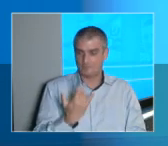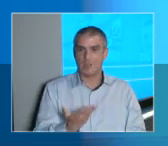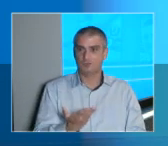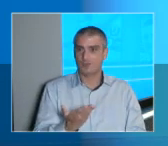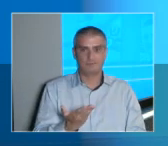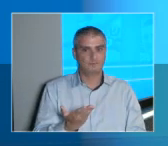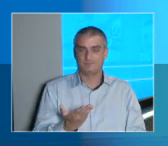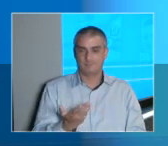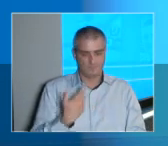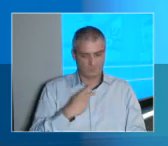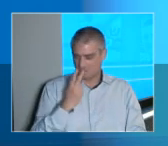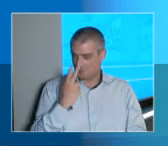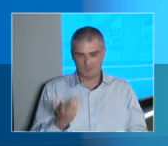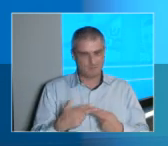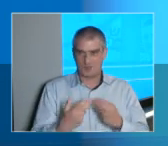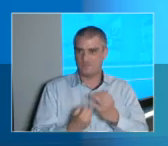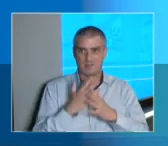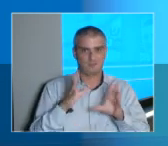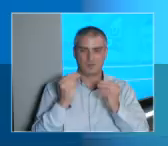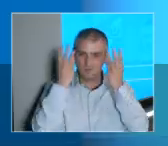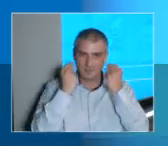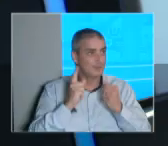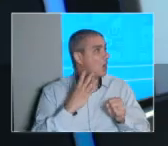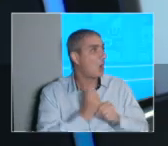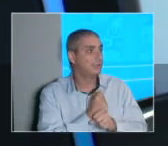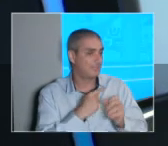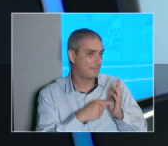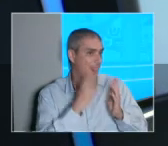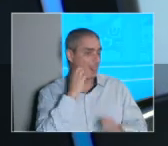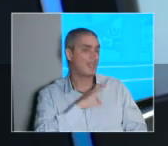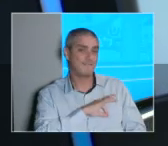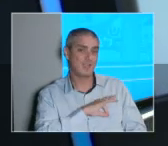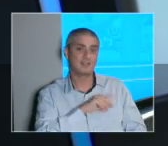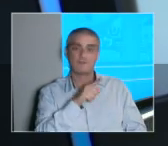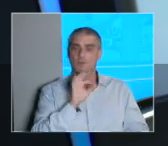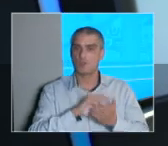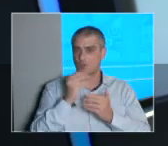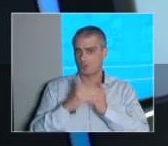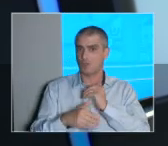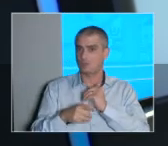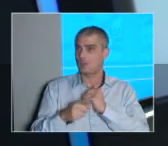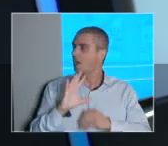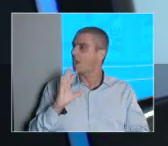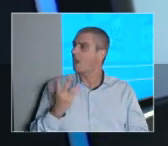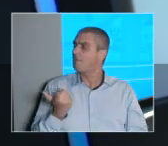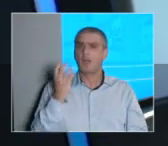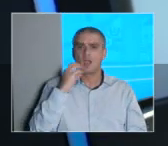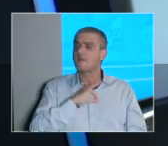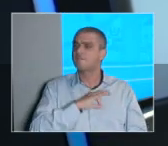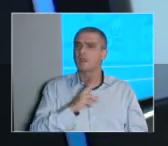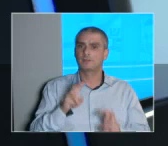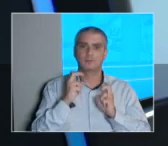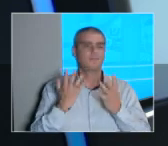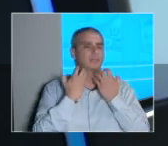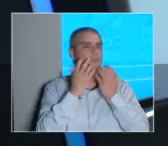כרגע, אנחנו גם לא רואים אותו גם מקים ממשלה עם החרדים. הוא לא הצליח בגלל איבט. וכאן הנקודה האחרונה שאני רוצה לדעת. מה איבט רוכב אבל?